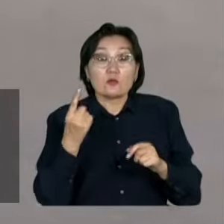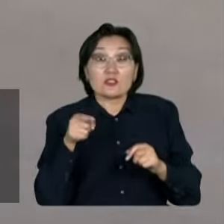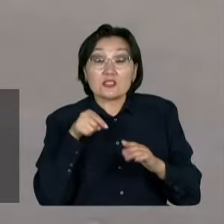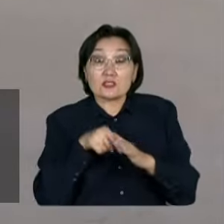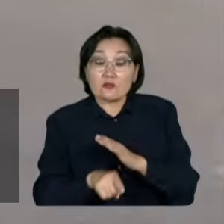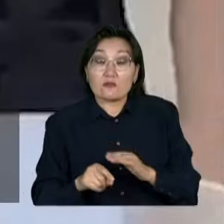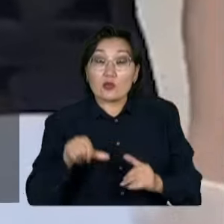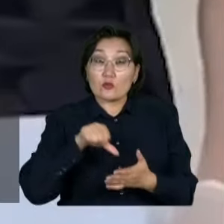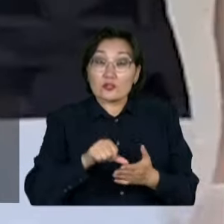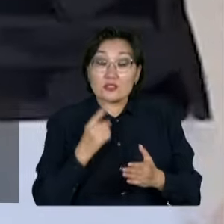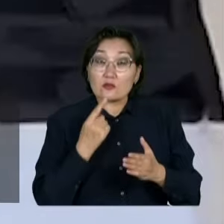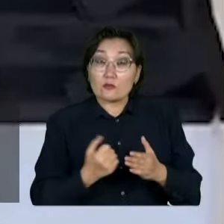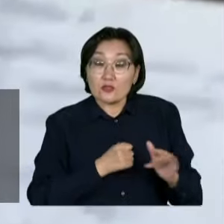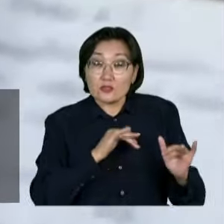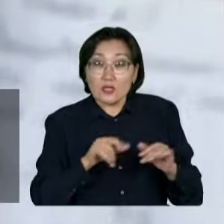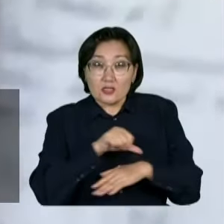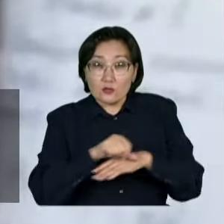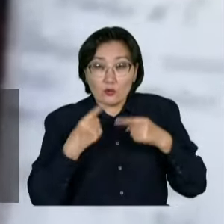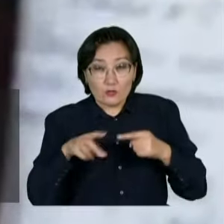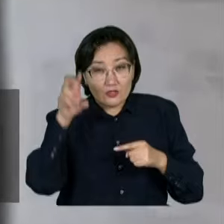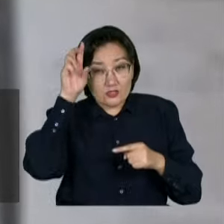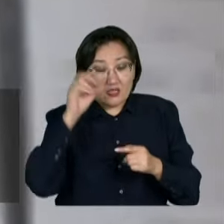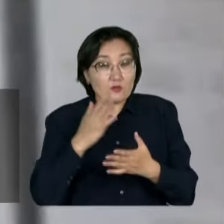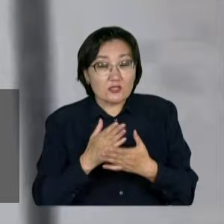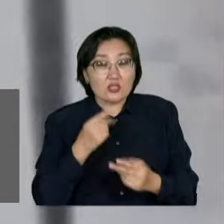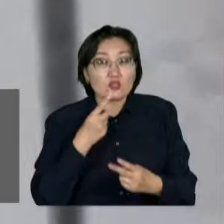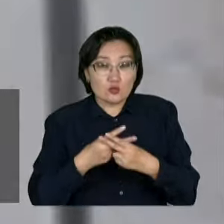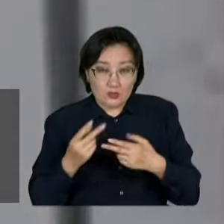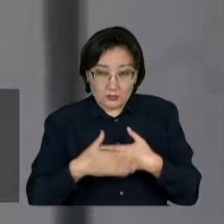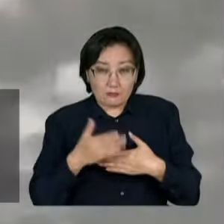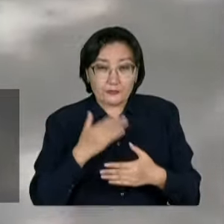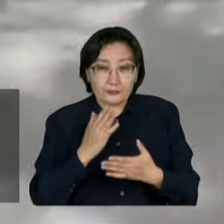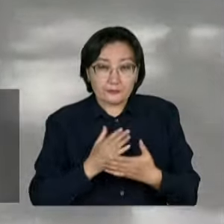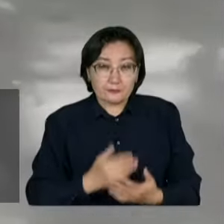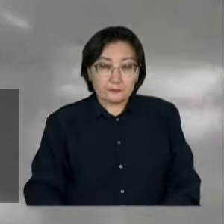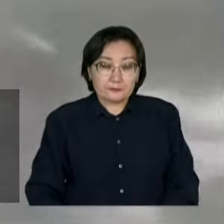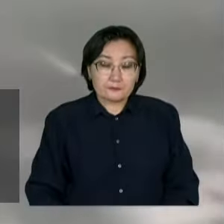участвовал в боевых действиях на территории другой страны и имеет судимость.